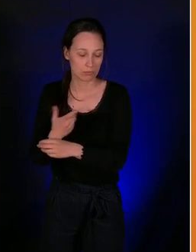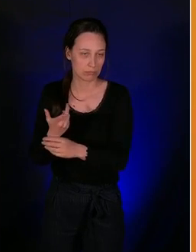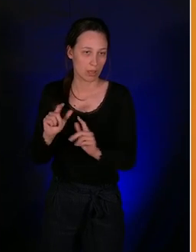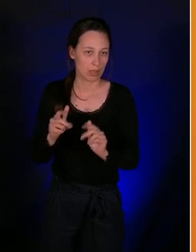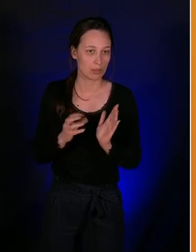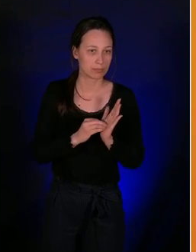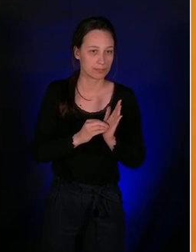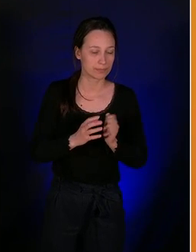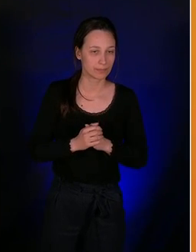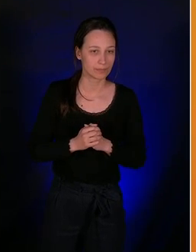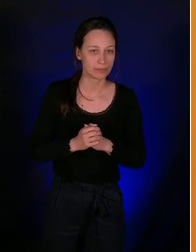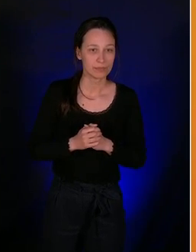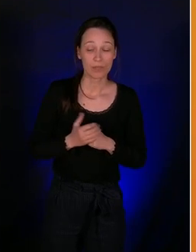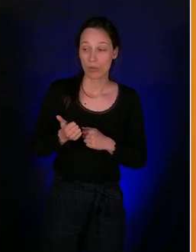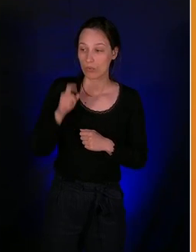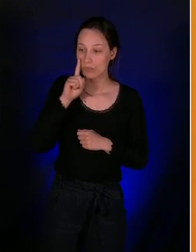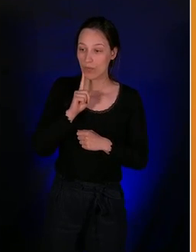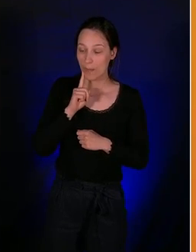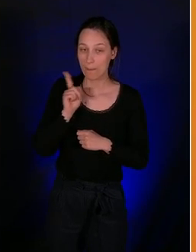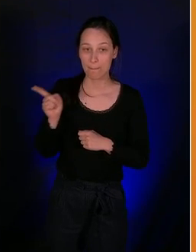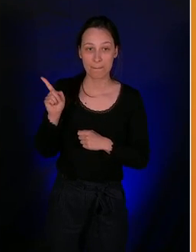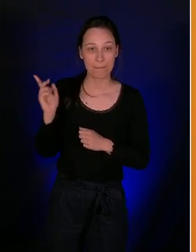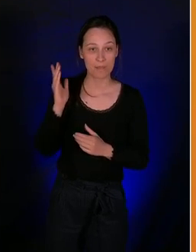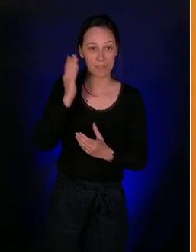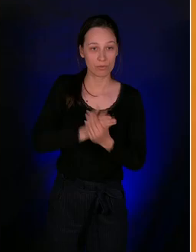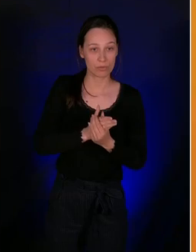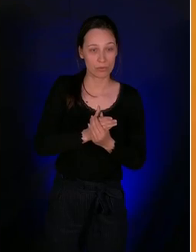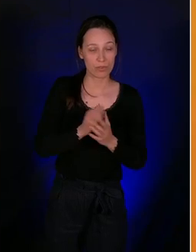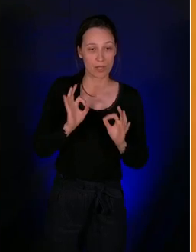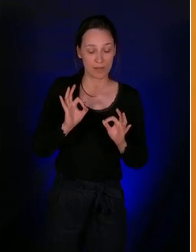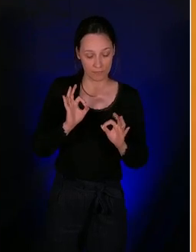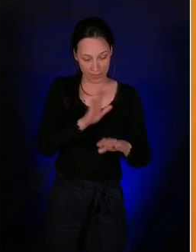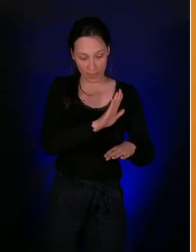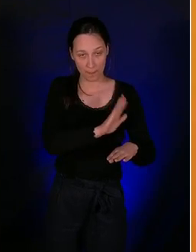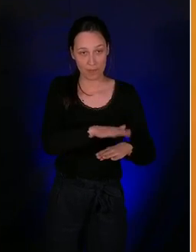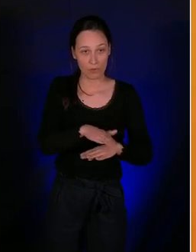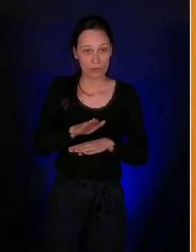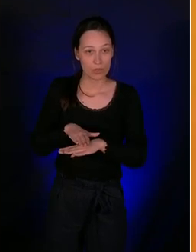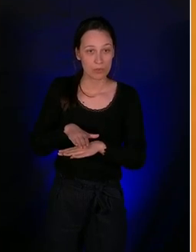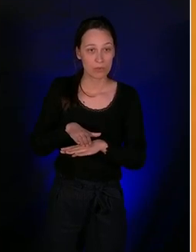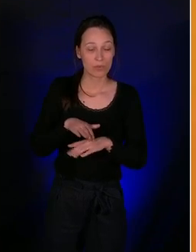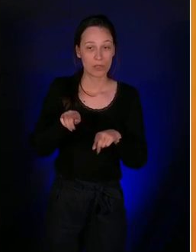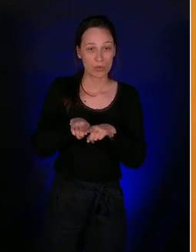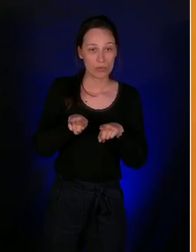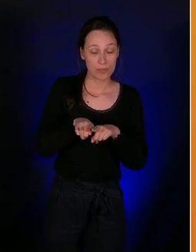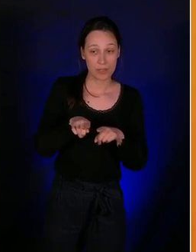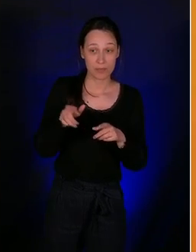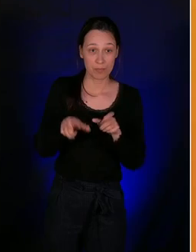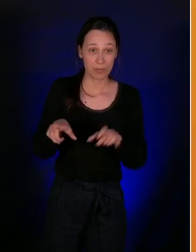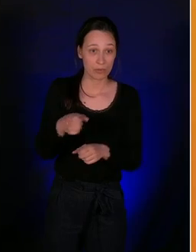Une camarade est intervenue sur la prévention, sur la santé des travailleurs, sur malheureusement